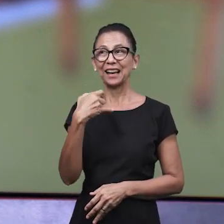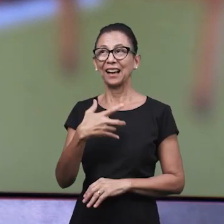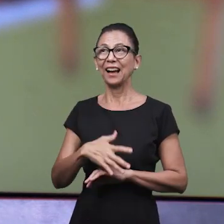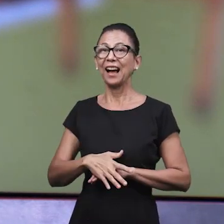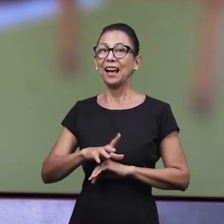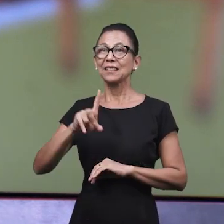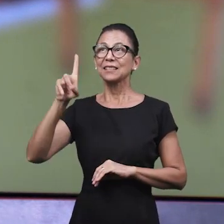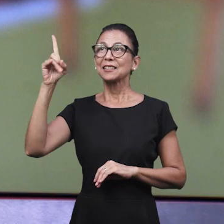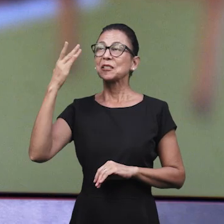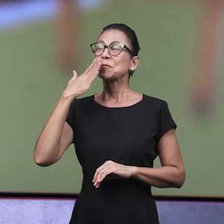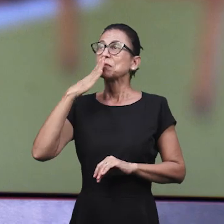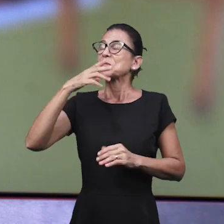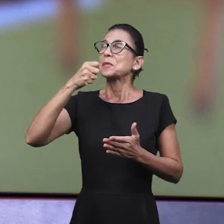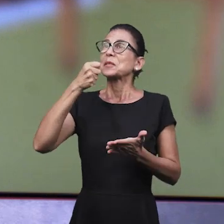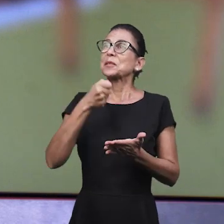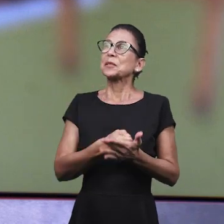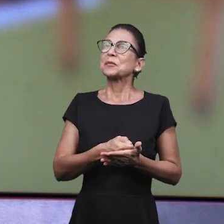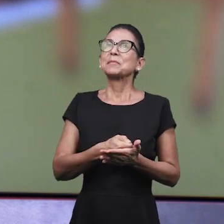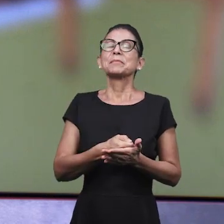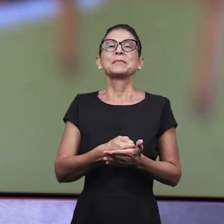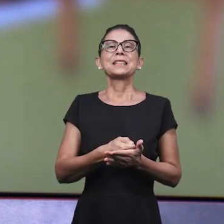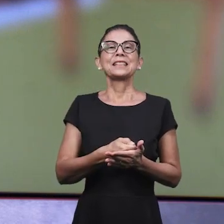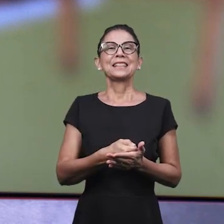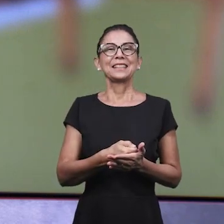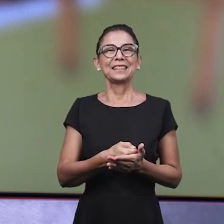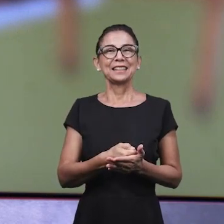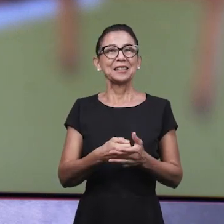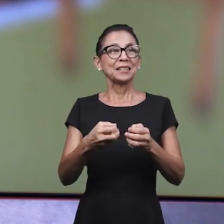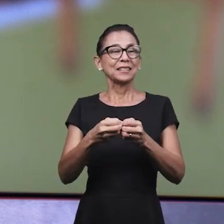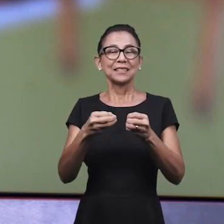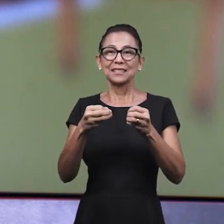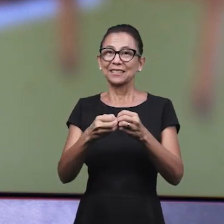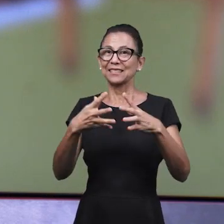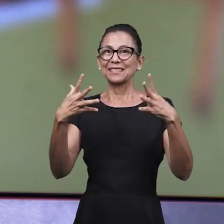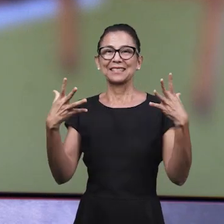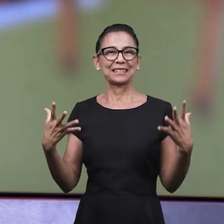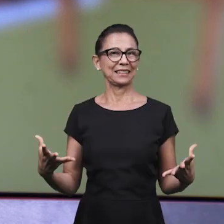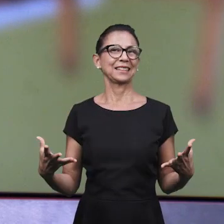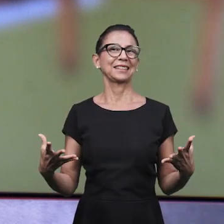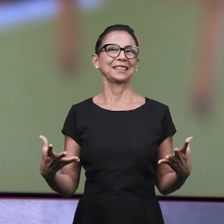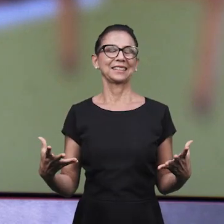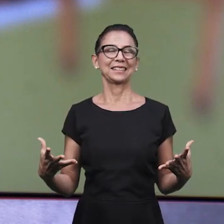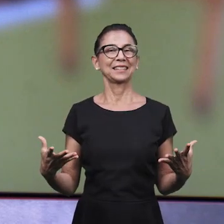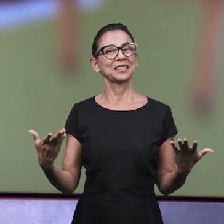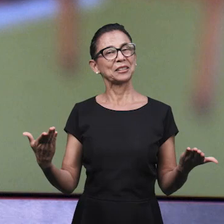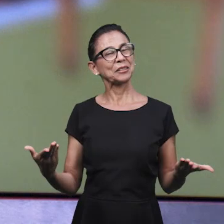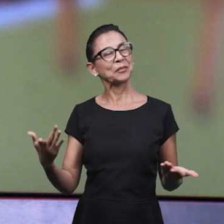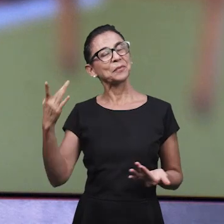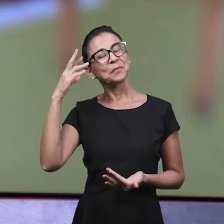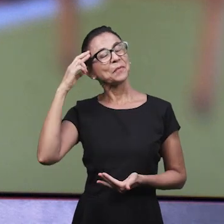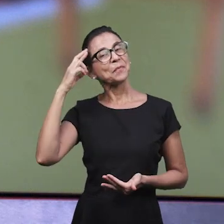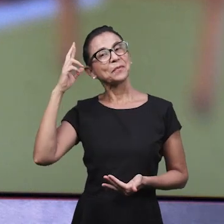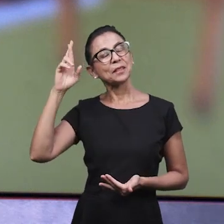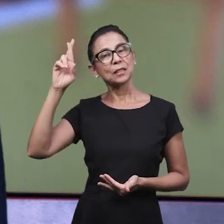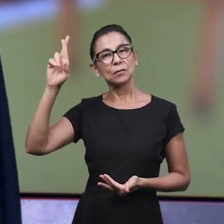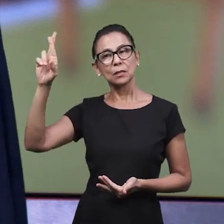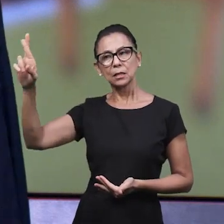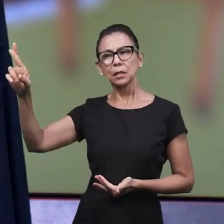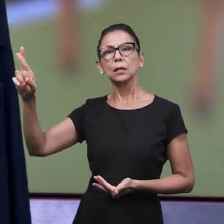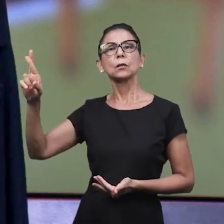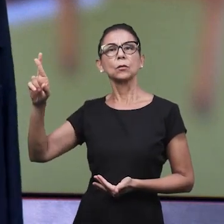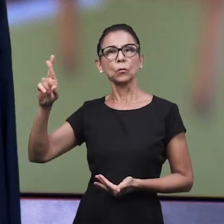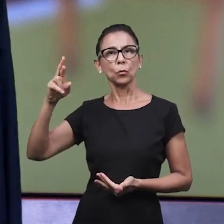vécue. L'accomplissement d'une promesse si attendue, un véritable miracle. Et ainsi, le Seigneur